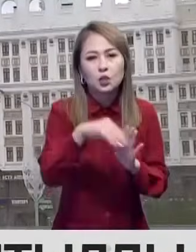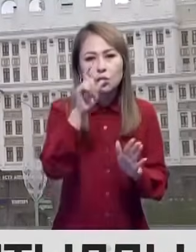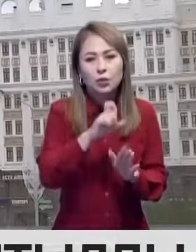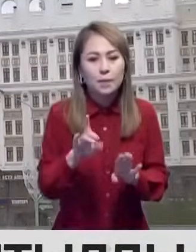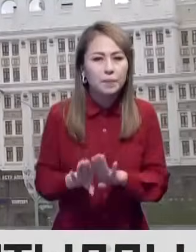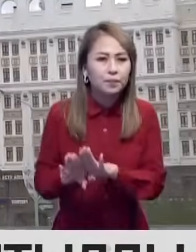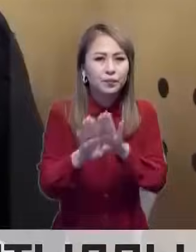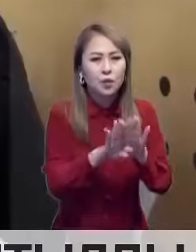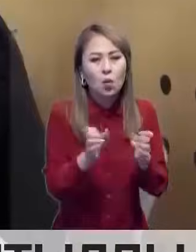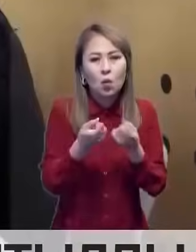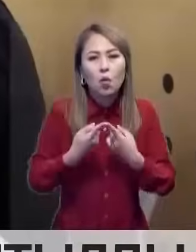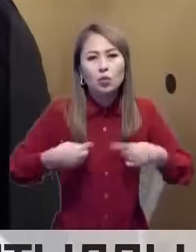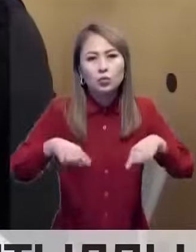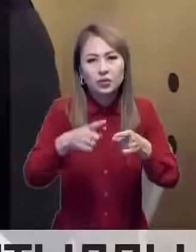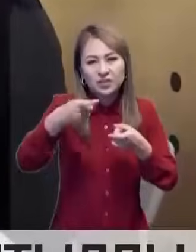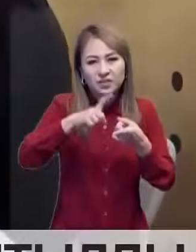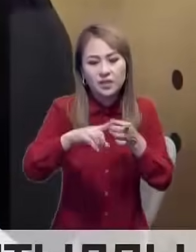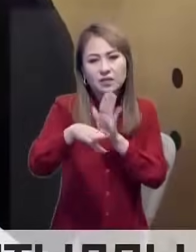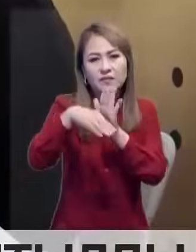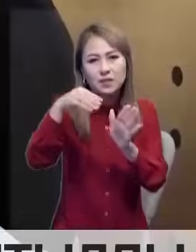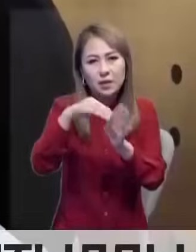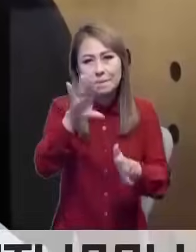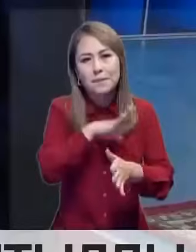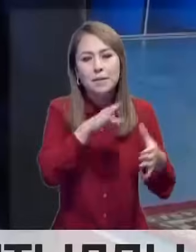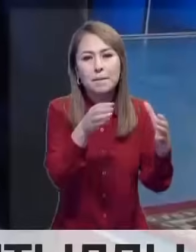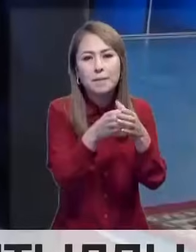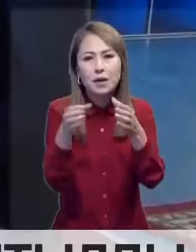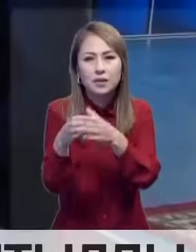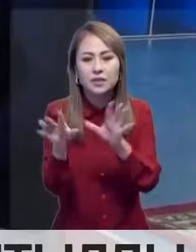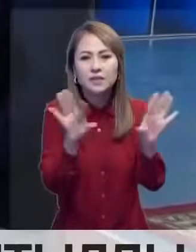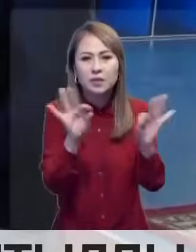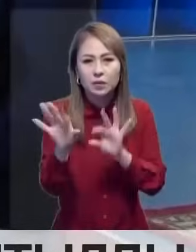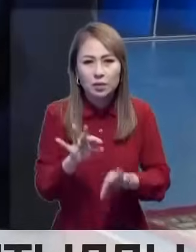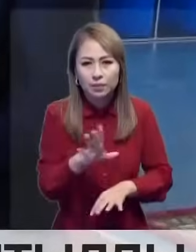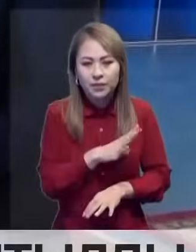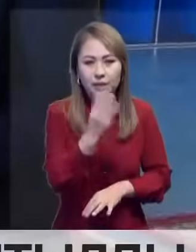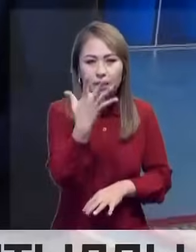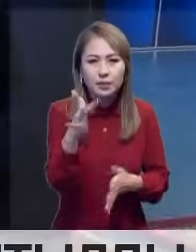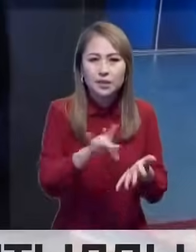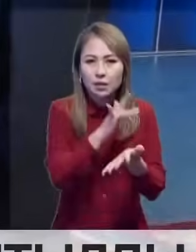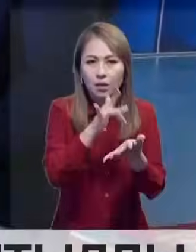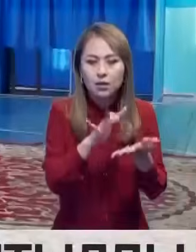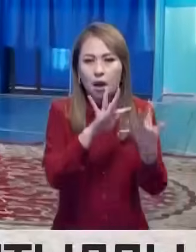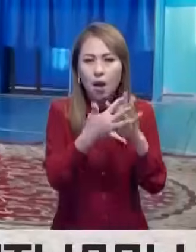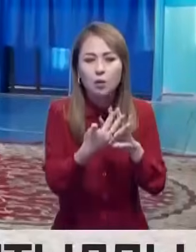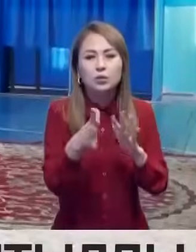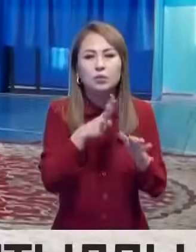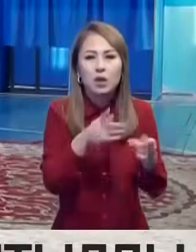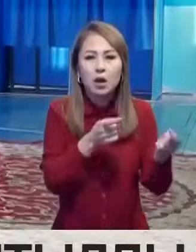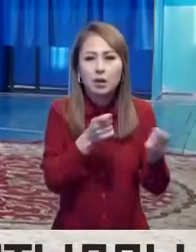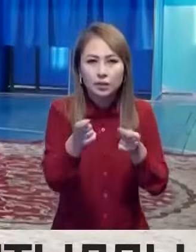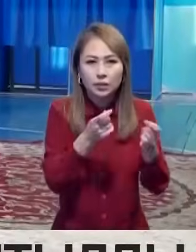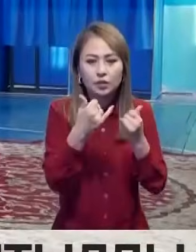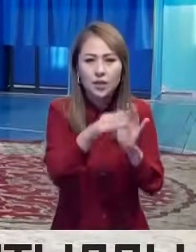сайлау округтері бойынша сайланды. Төменгі палатаға бірнеше партия өкіл өтті. Сонымен қатар 45 қала мен аудан әкімдерін халық таңдады. Сарапшылардың